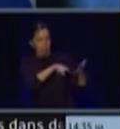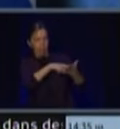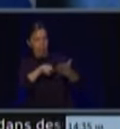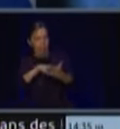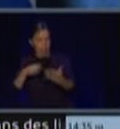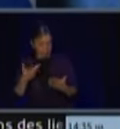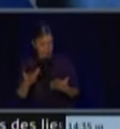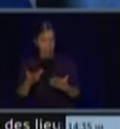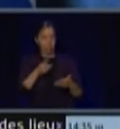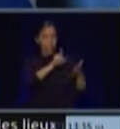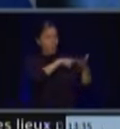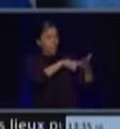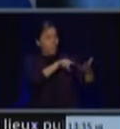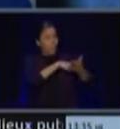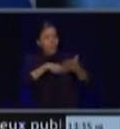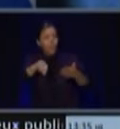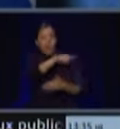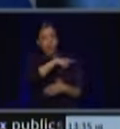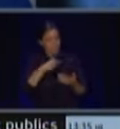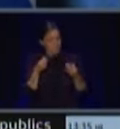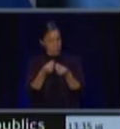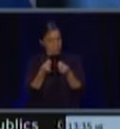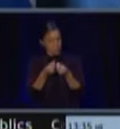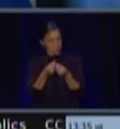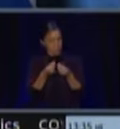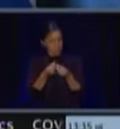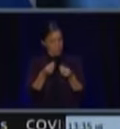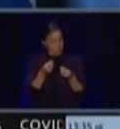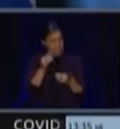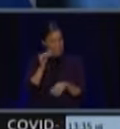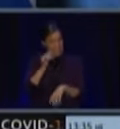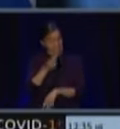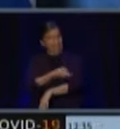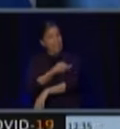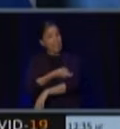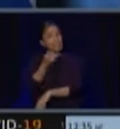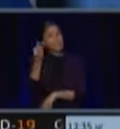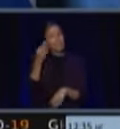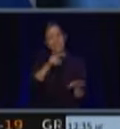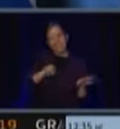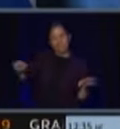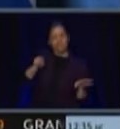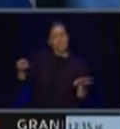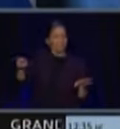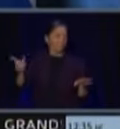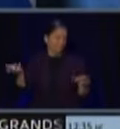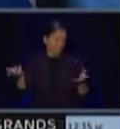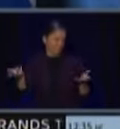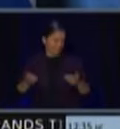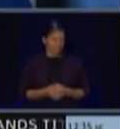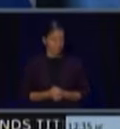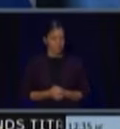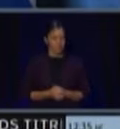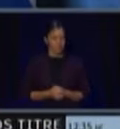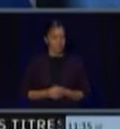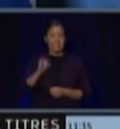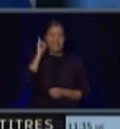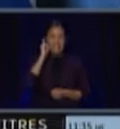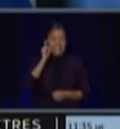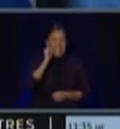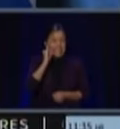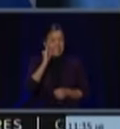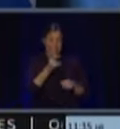un délestage d'à peu près 10 %. Mais si on va plus loin dans le nombre de personnes qui rentrent aux